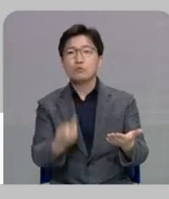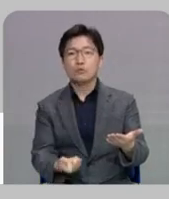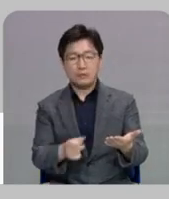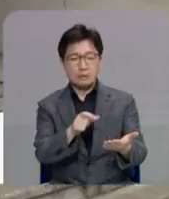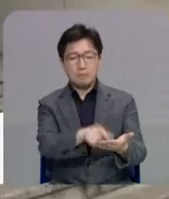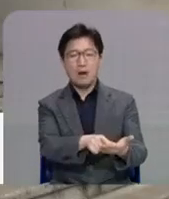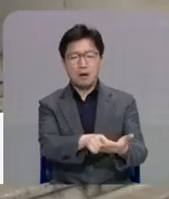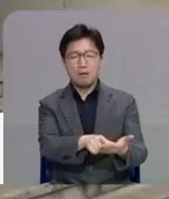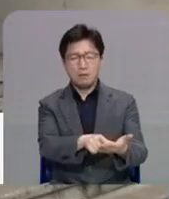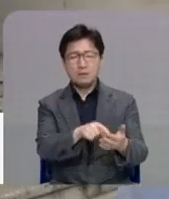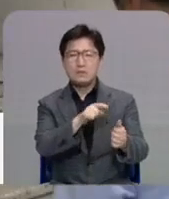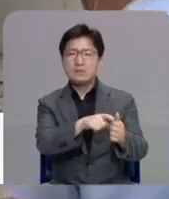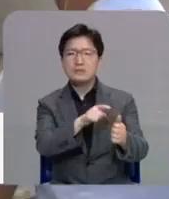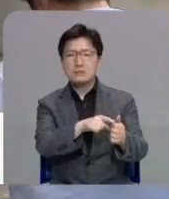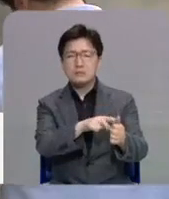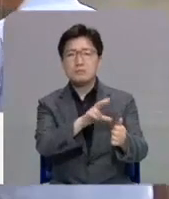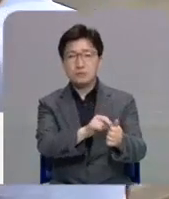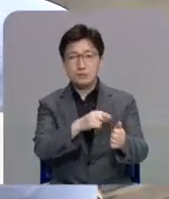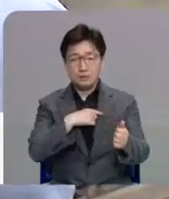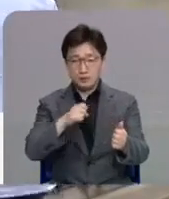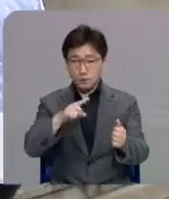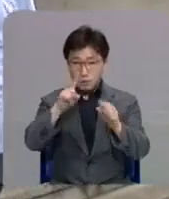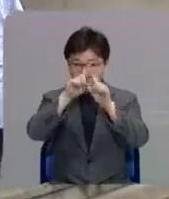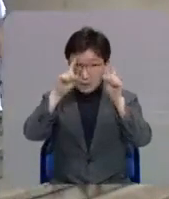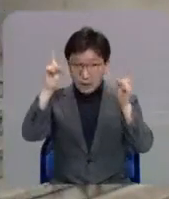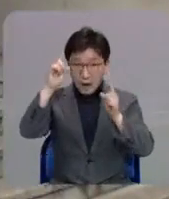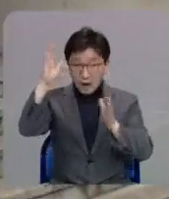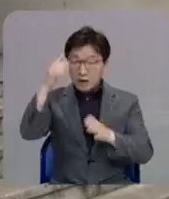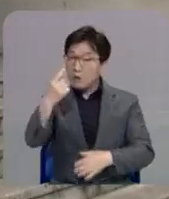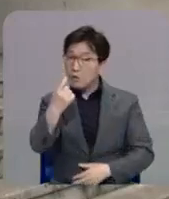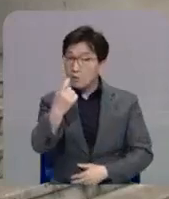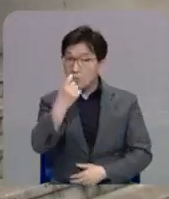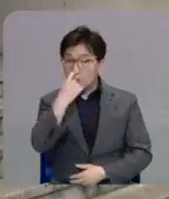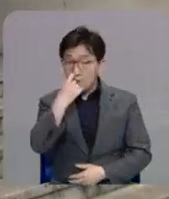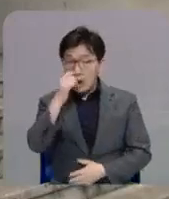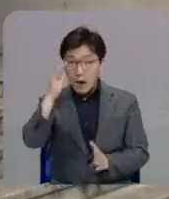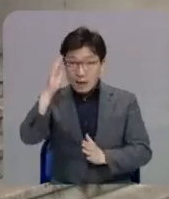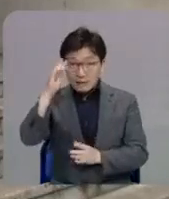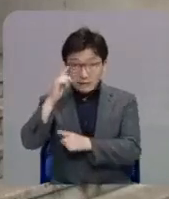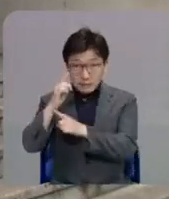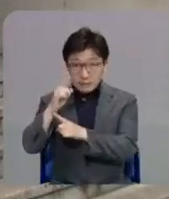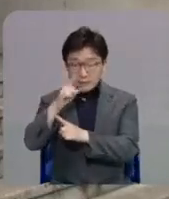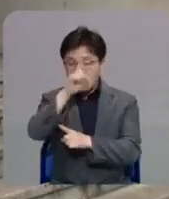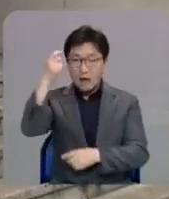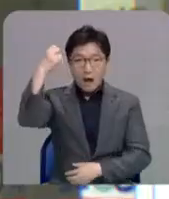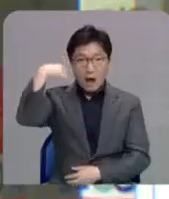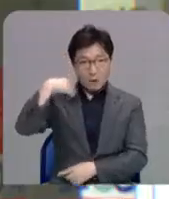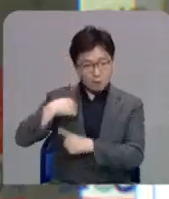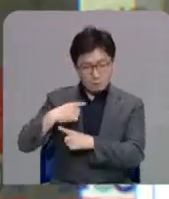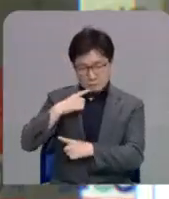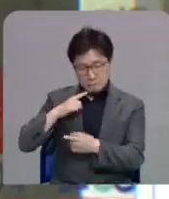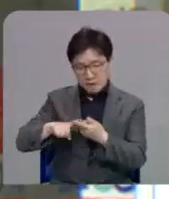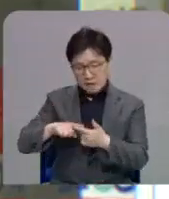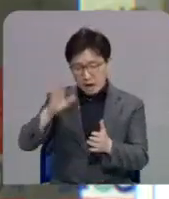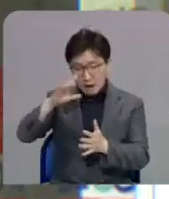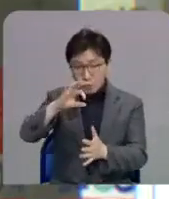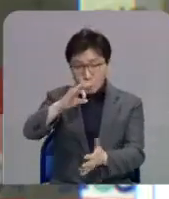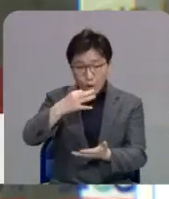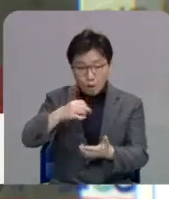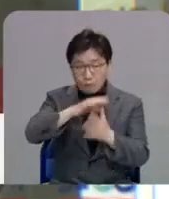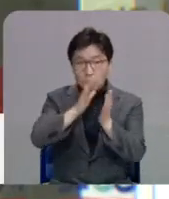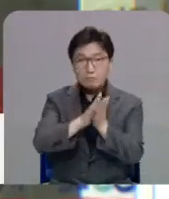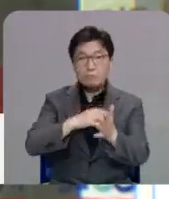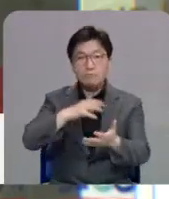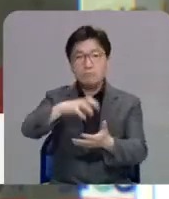교수 대학원생 인건비를 횡령했다는 등의 주장도 나왔습니다 감사를 벌인 전복되는